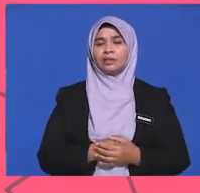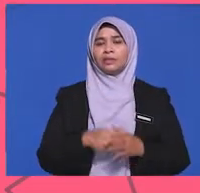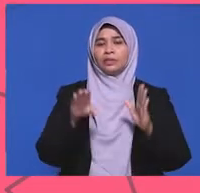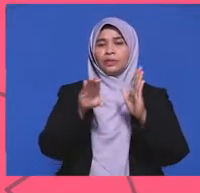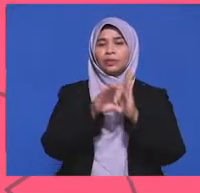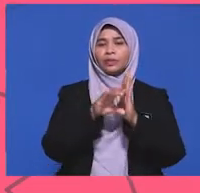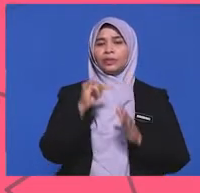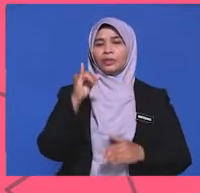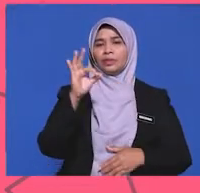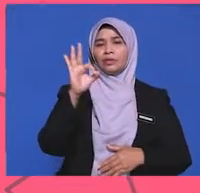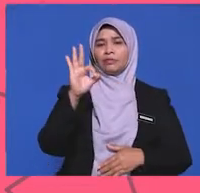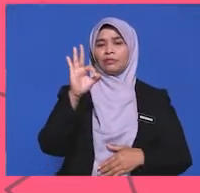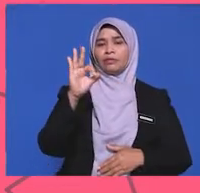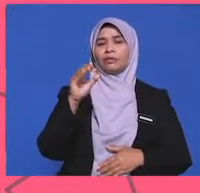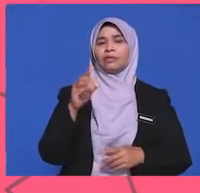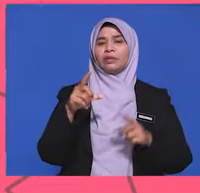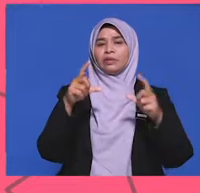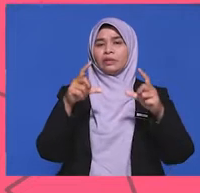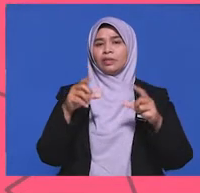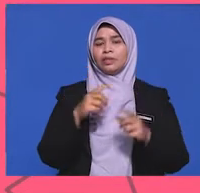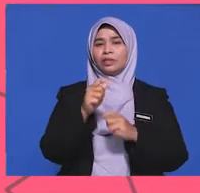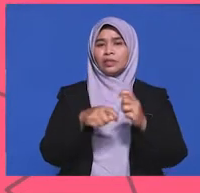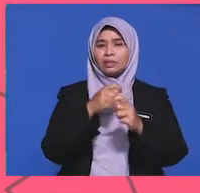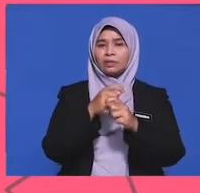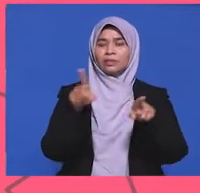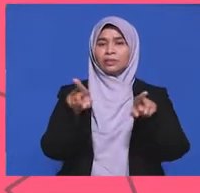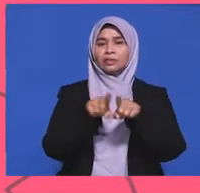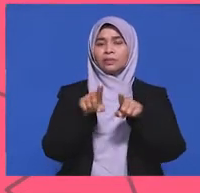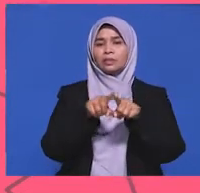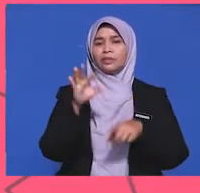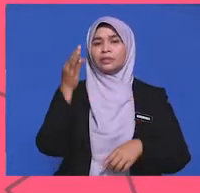Contohnya, if kurungan tahun sama dengan